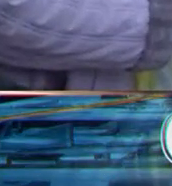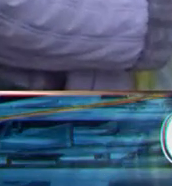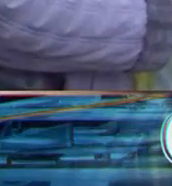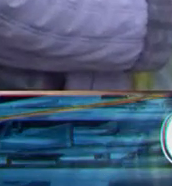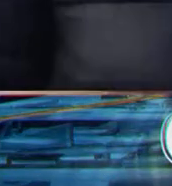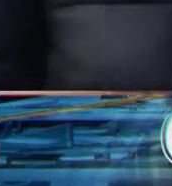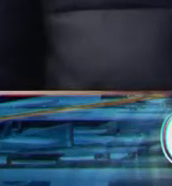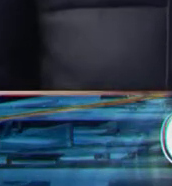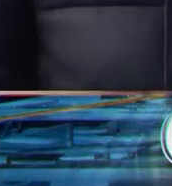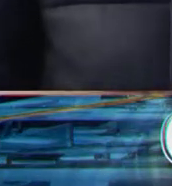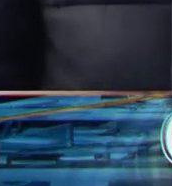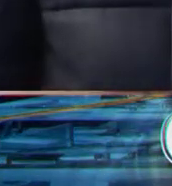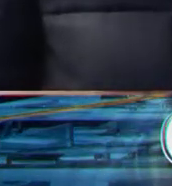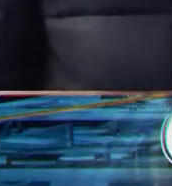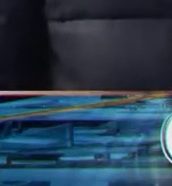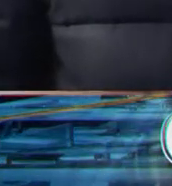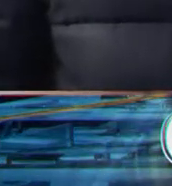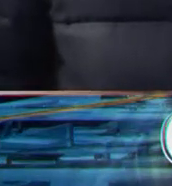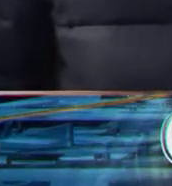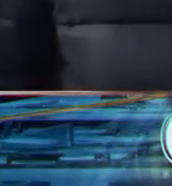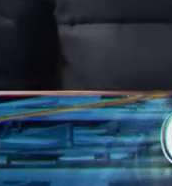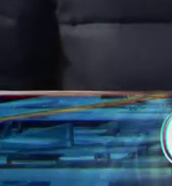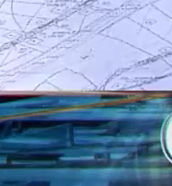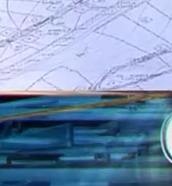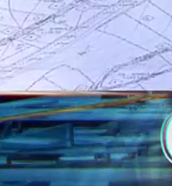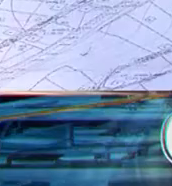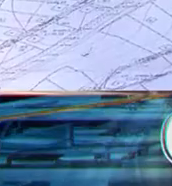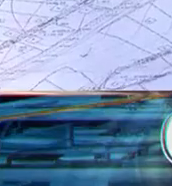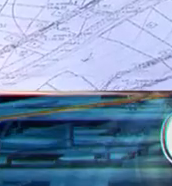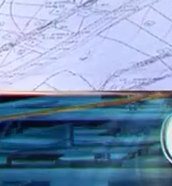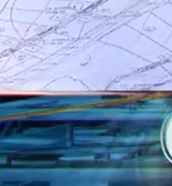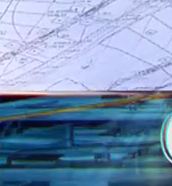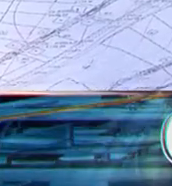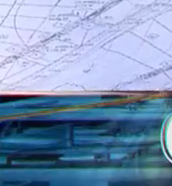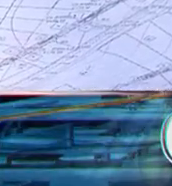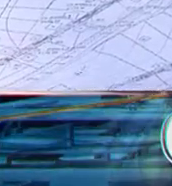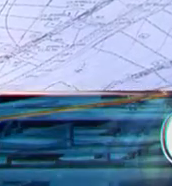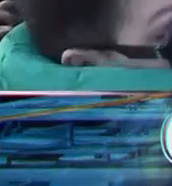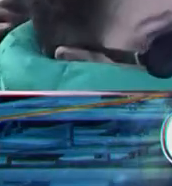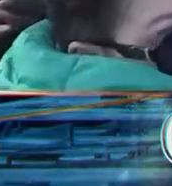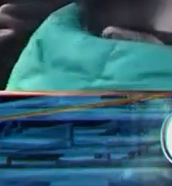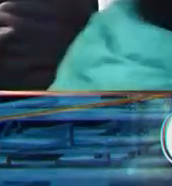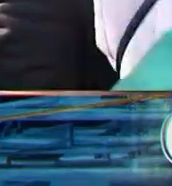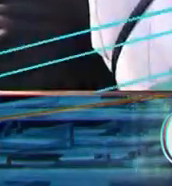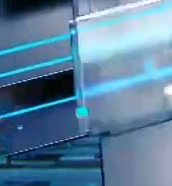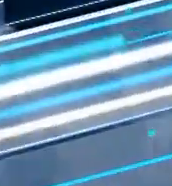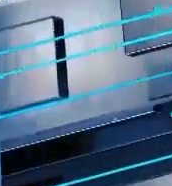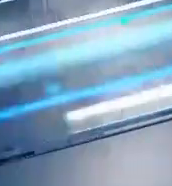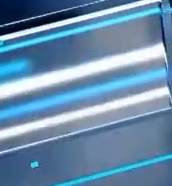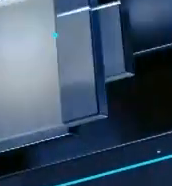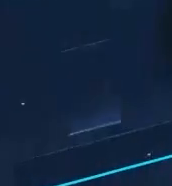Прежде всего, качество жизни. Аким области Амандык-Баталов в рамках рабочего объезда проверил ход строительства ряда объектов в Талдыкургане.